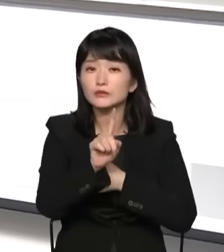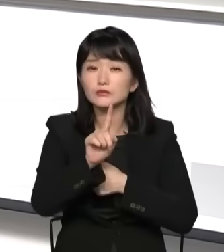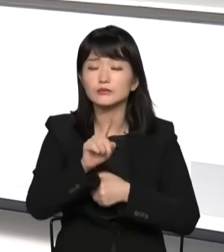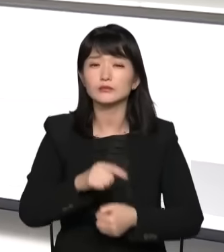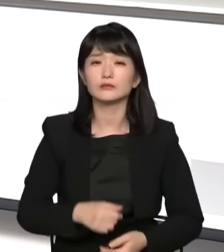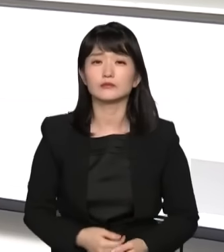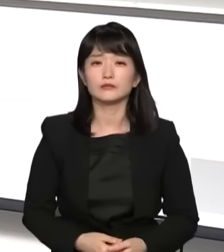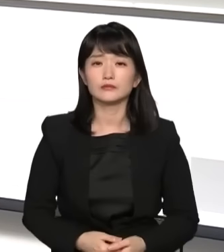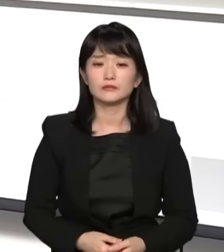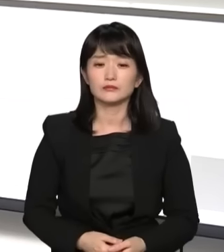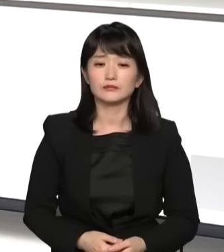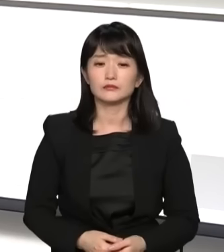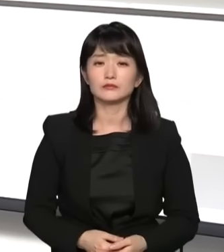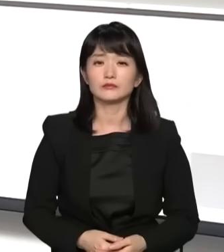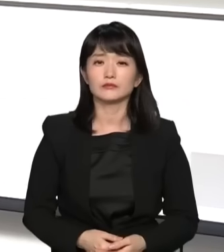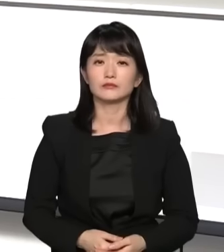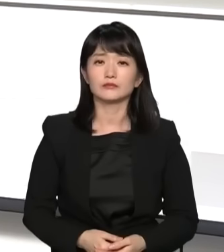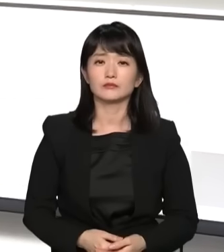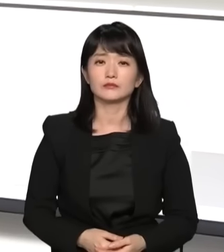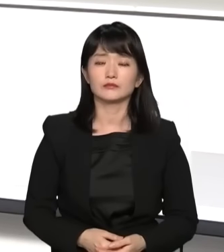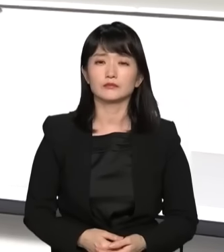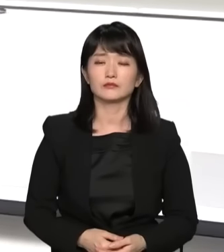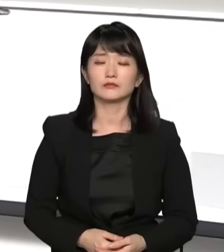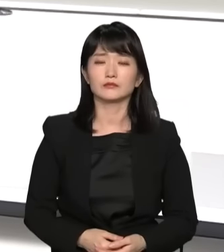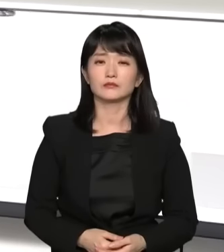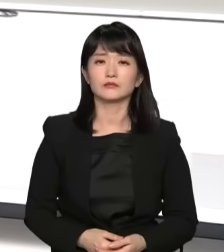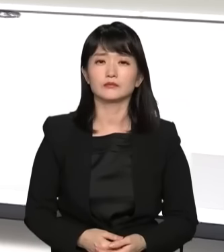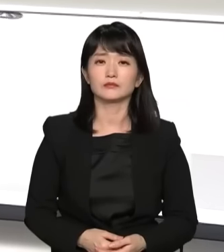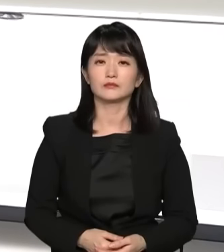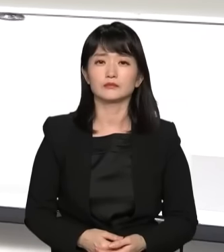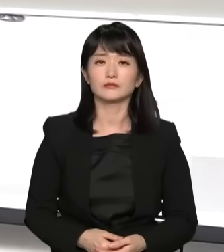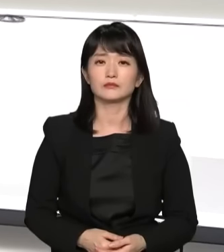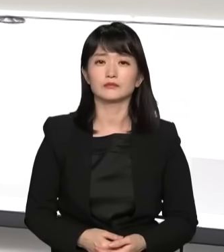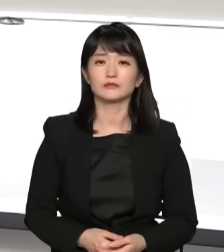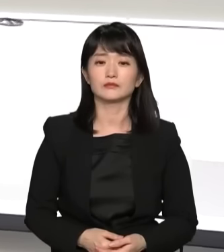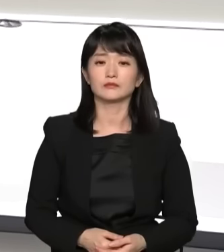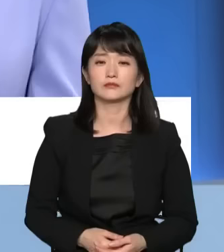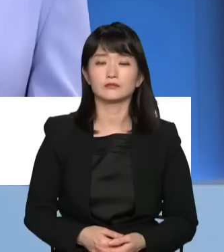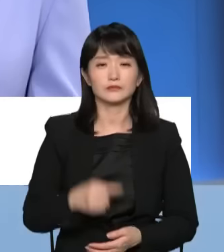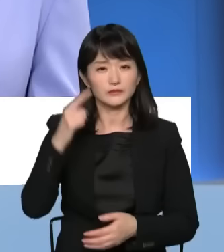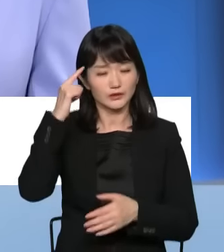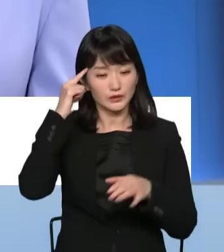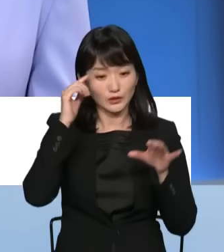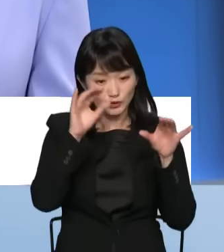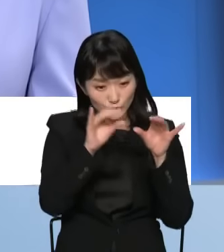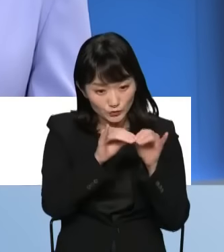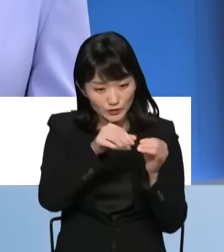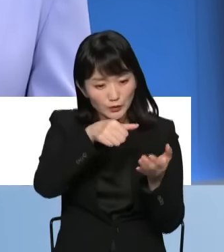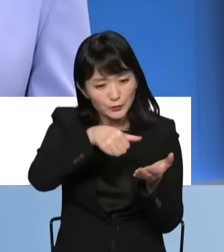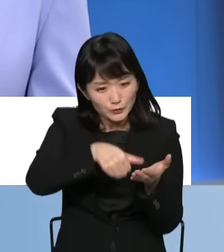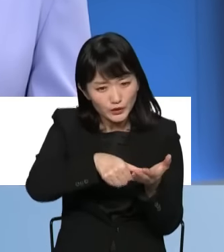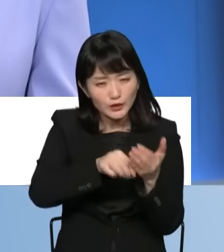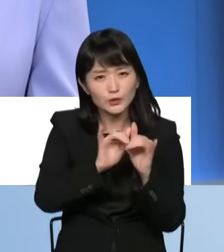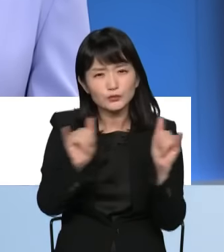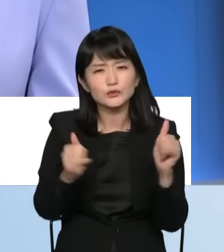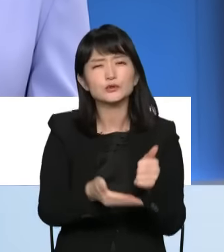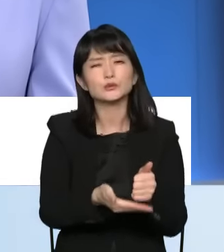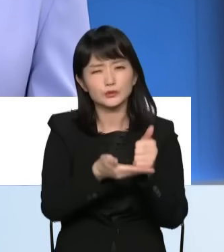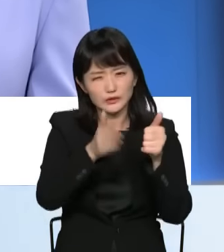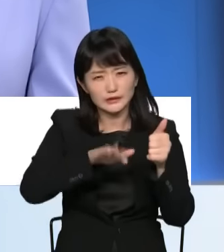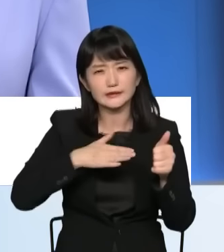보세요 어 저는 그 이탈표 그 던지신 분들에 대해서도 존중은 합니다만 제